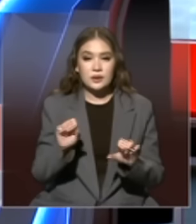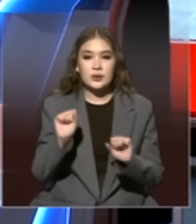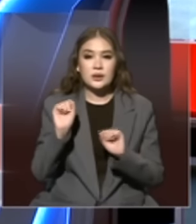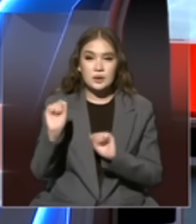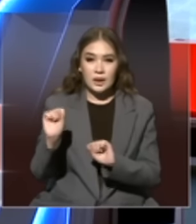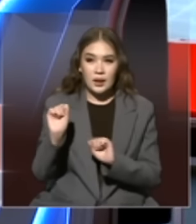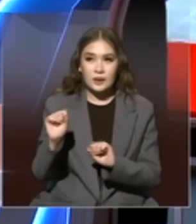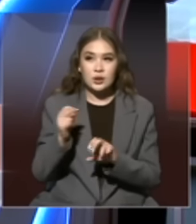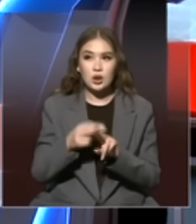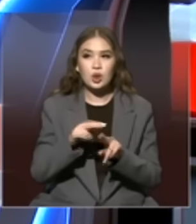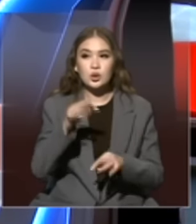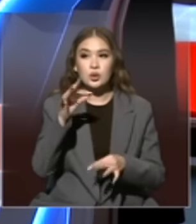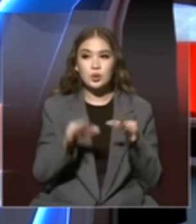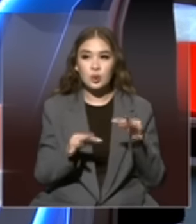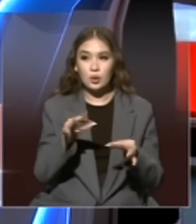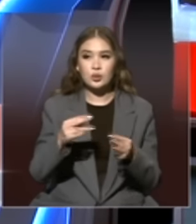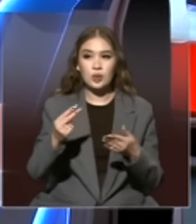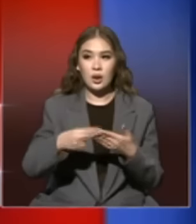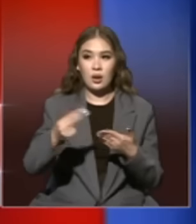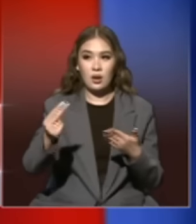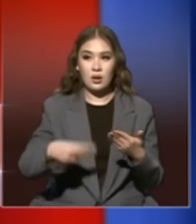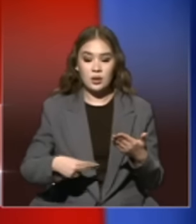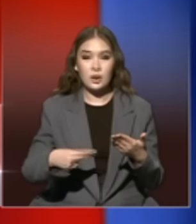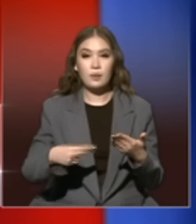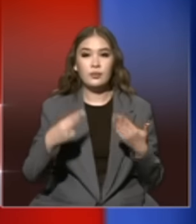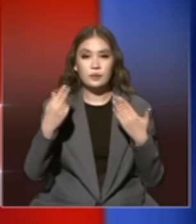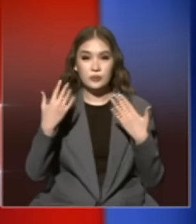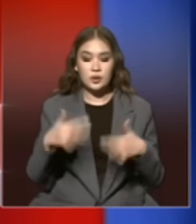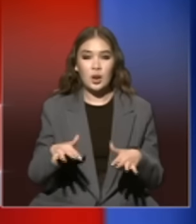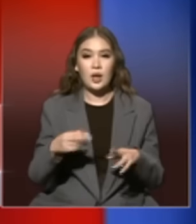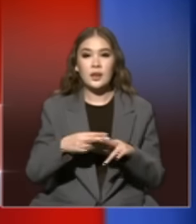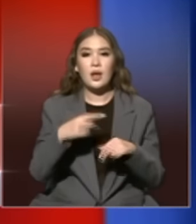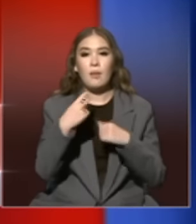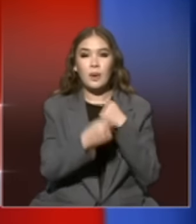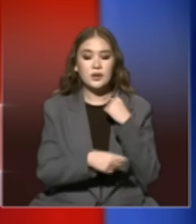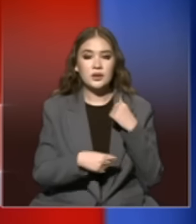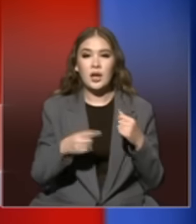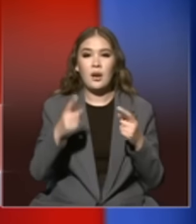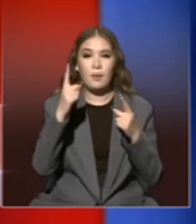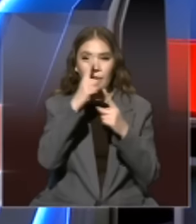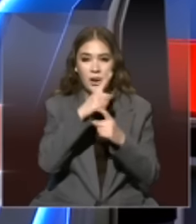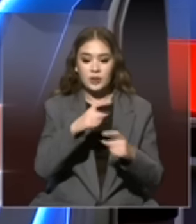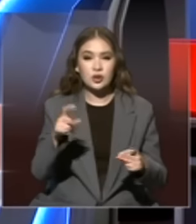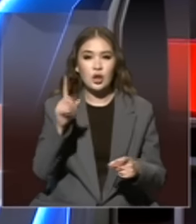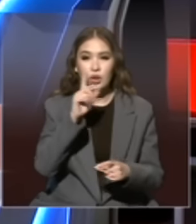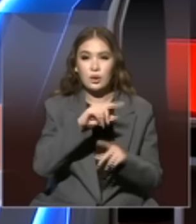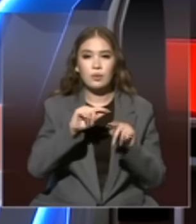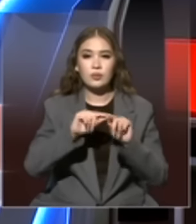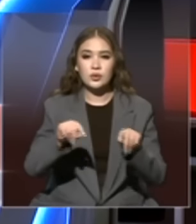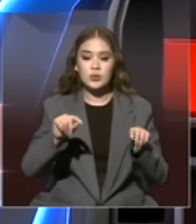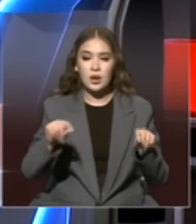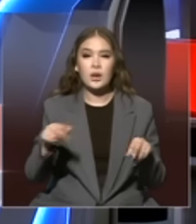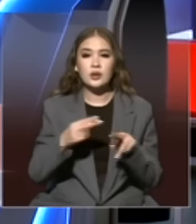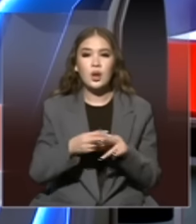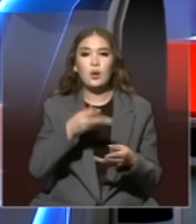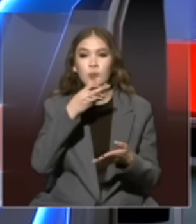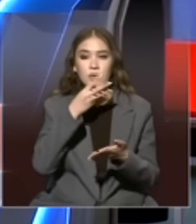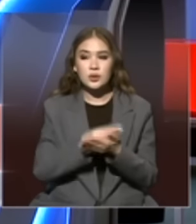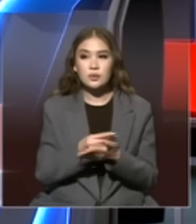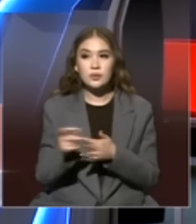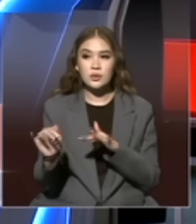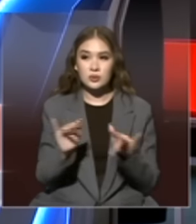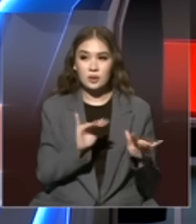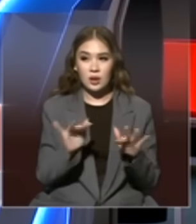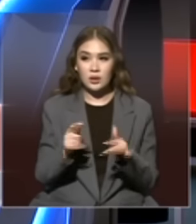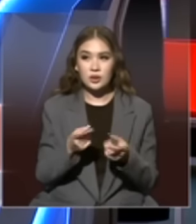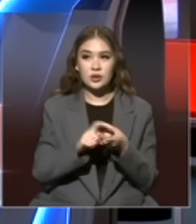кезде соттан біз материал қолхат береміз. Біз осы материалдарды ешқайда таратпауға, немесе тағы да өзіміздің әрекет жасамауға деген